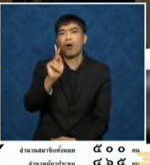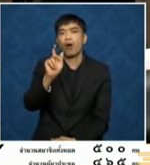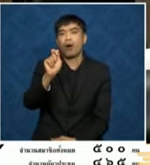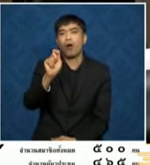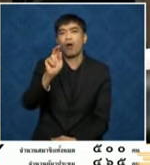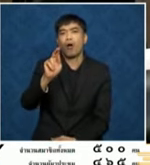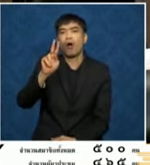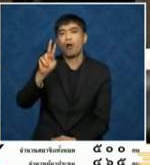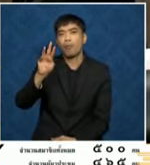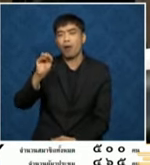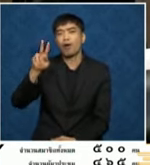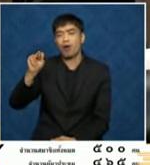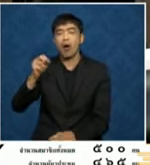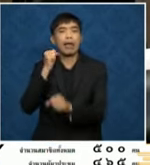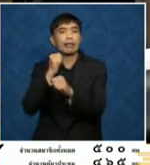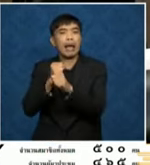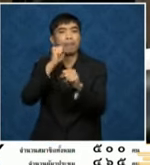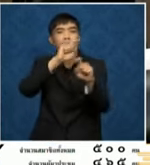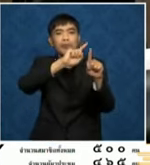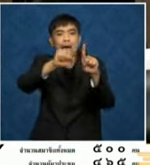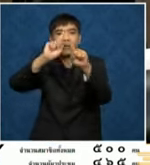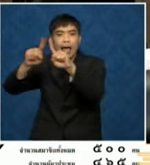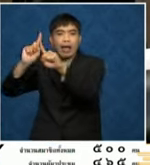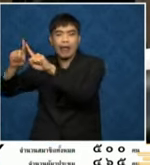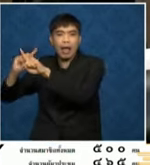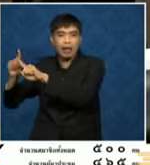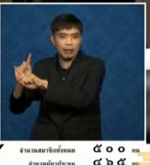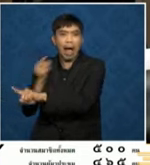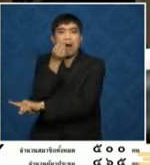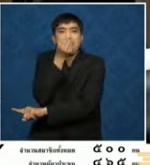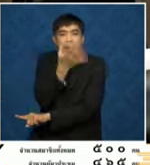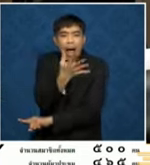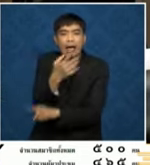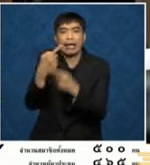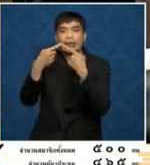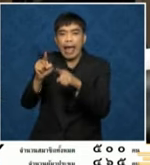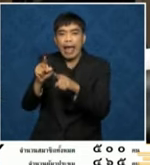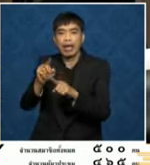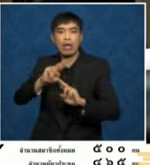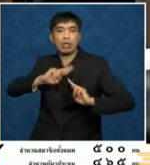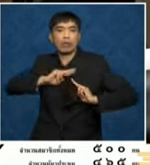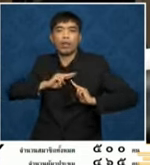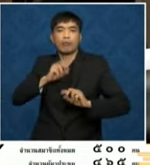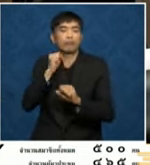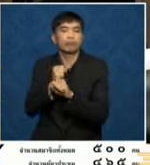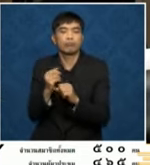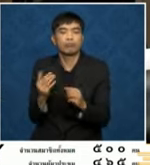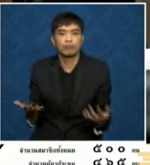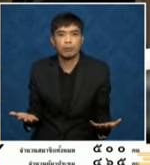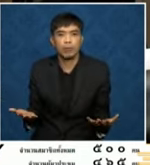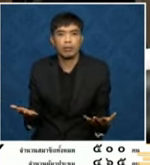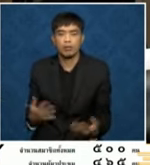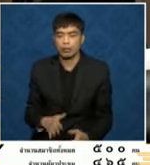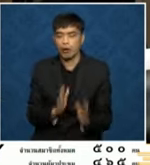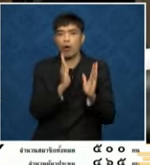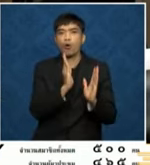านในหน้าที่แล้วก็อยู่ทุกที่ยกเว้นที่ทำงานนายกรัฐมนตรีอาจจะต้องการครับแต่ประชาชนไม่ได้ต้องการอีก